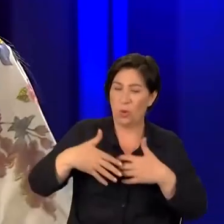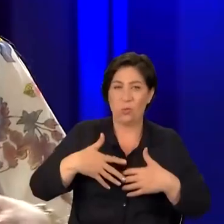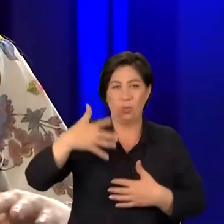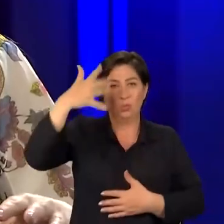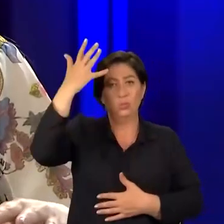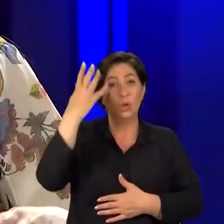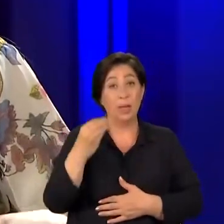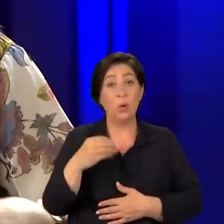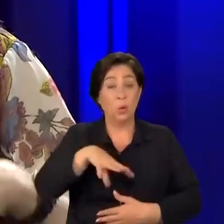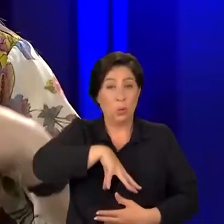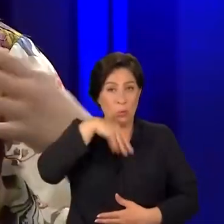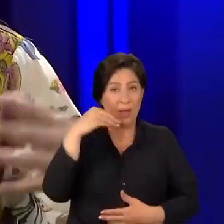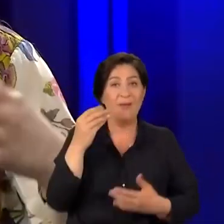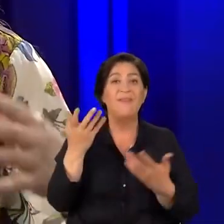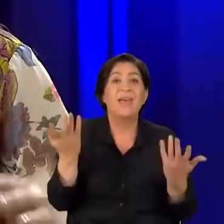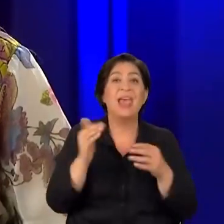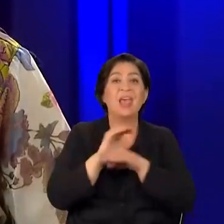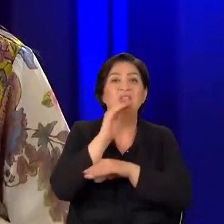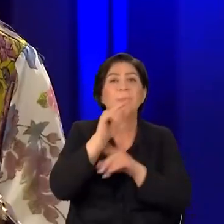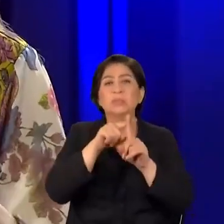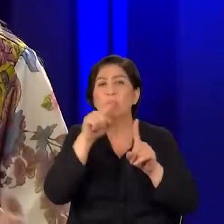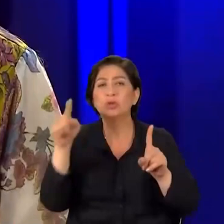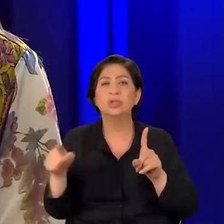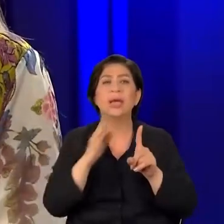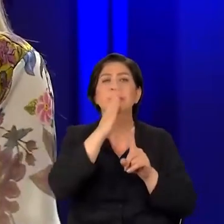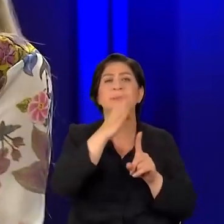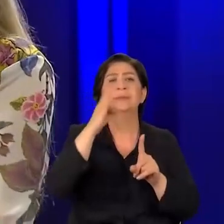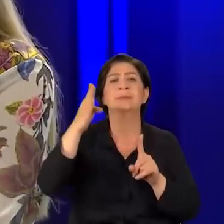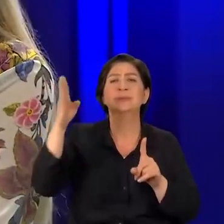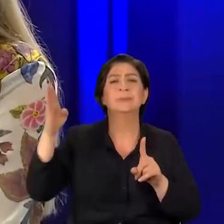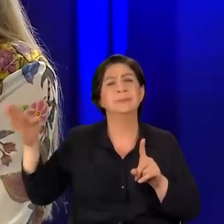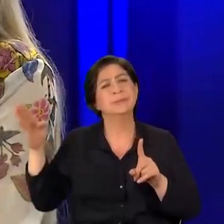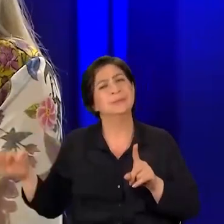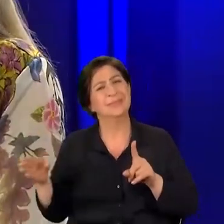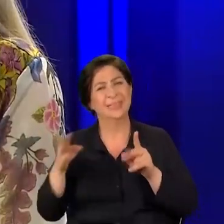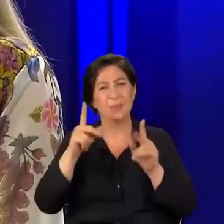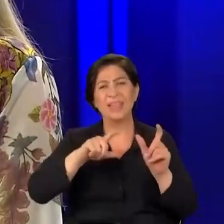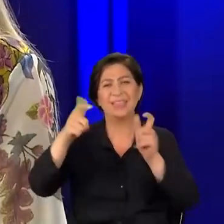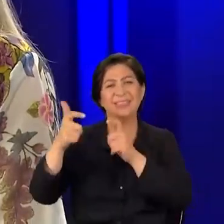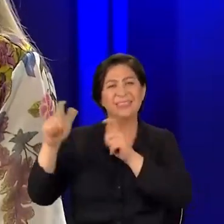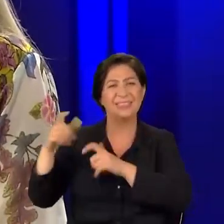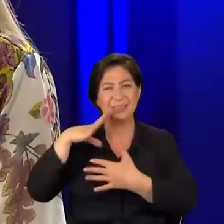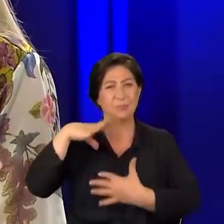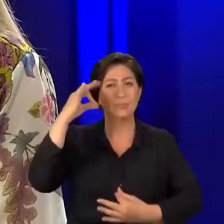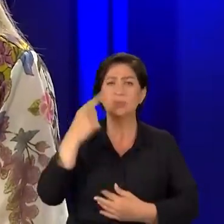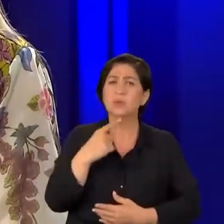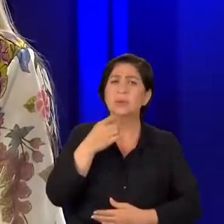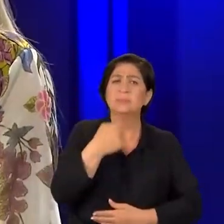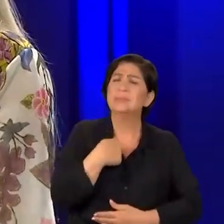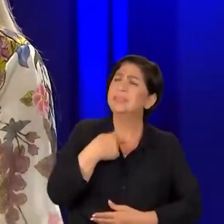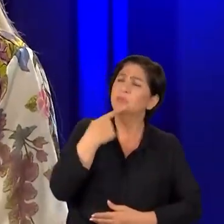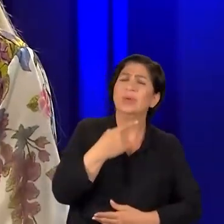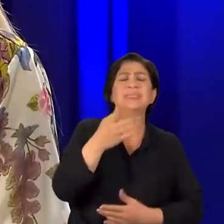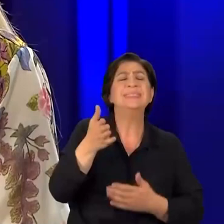olarak, ruhen ve bütün yaşamımız boyunca göçebe, uygarlıklar arası göç eden kimlikler olarak bize deniyor ki artık,